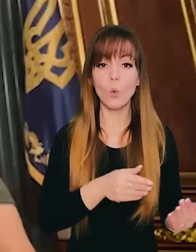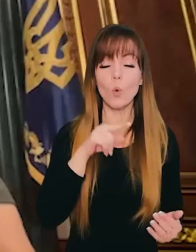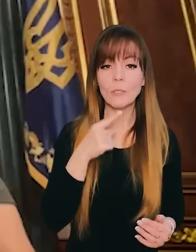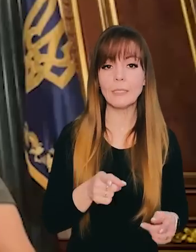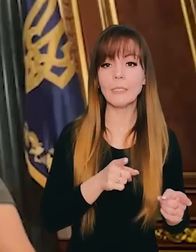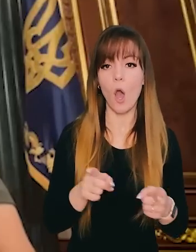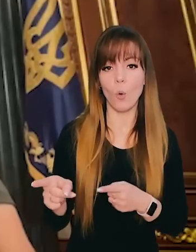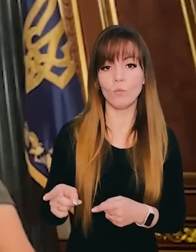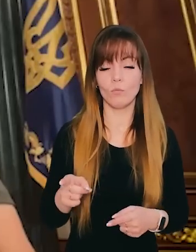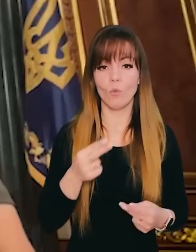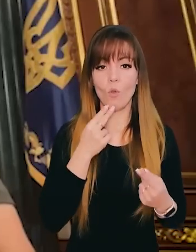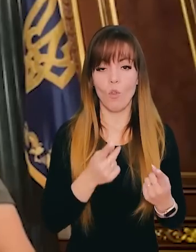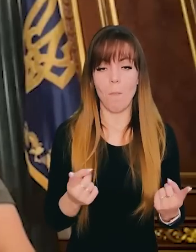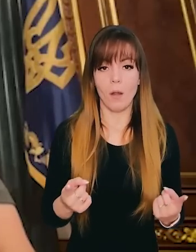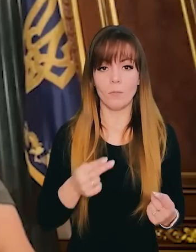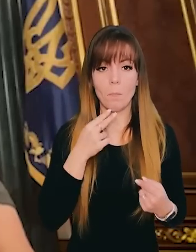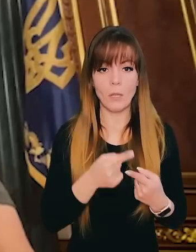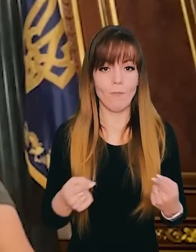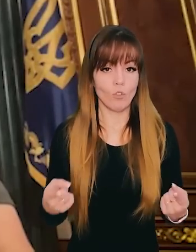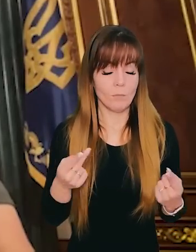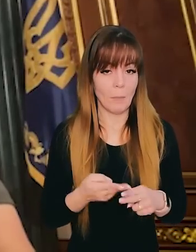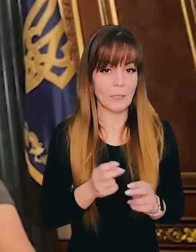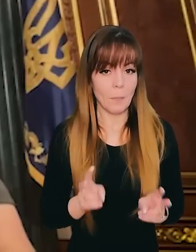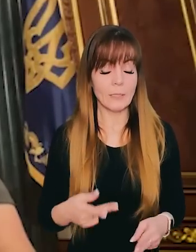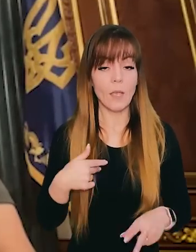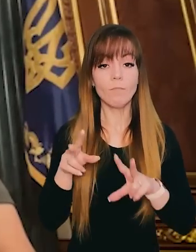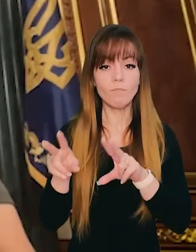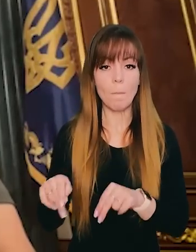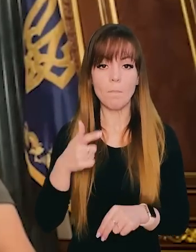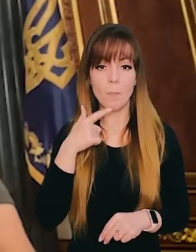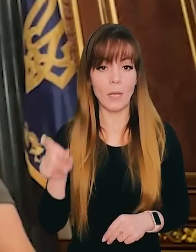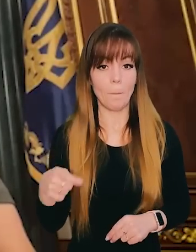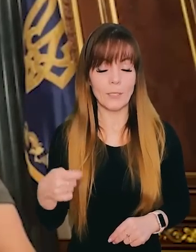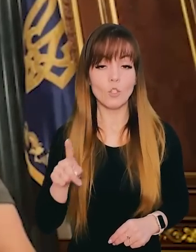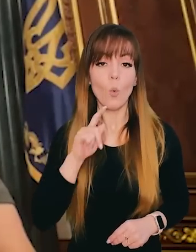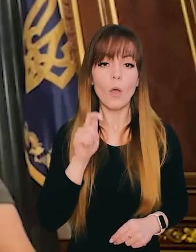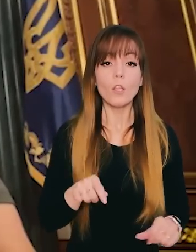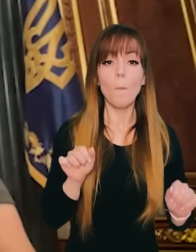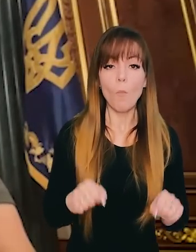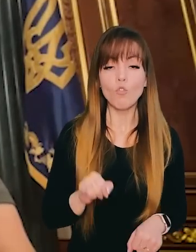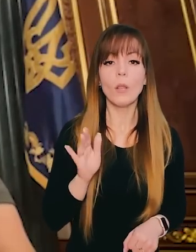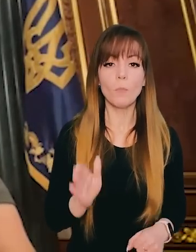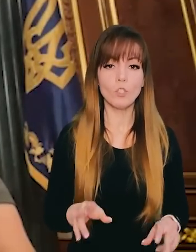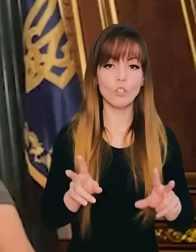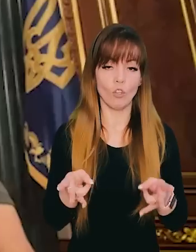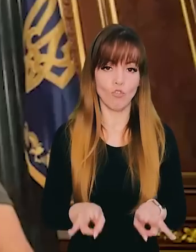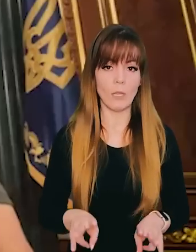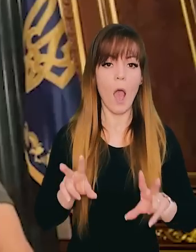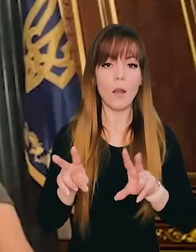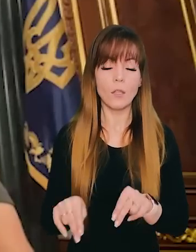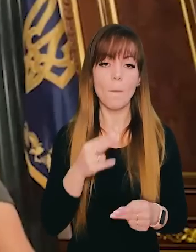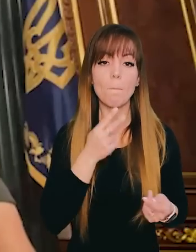створено Росію загрозу глобальній продовольчій безпеці я запевнив пана президента що Україна може і буде залишатися